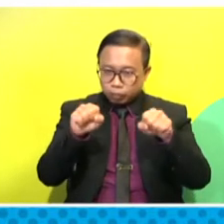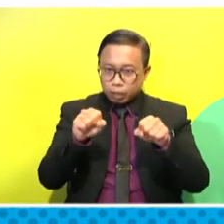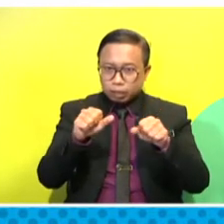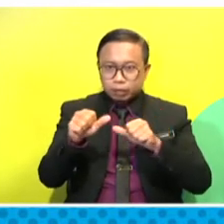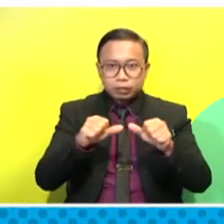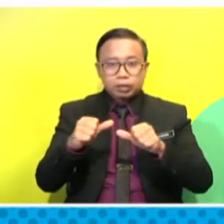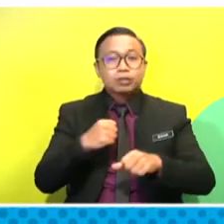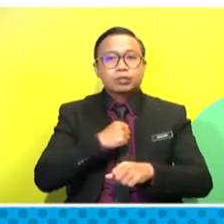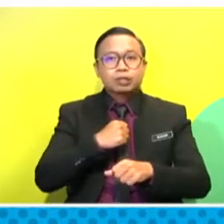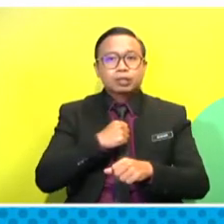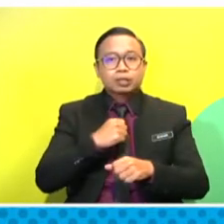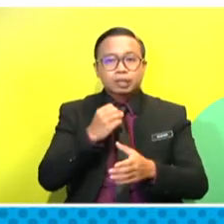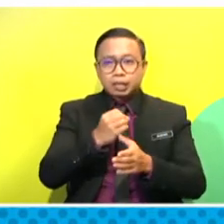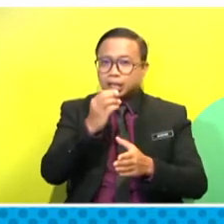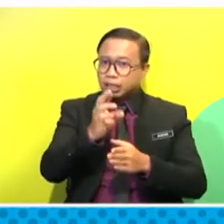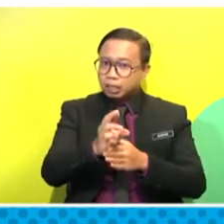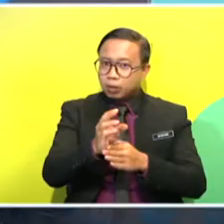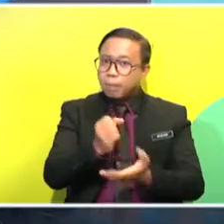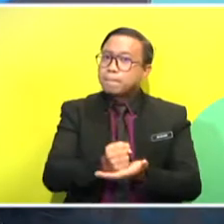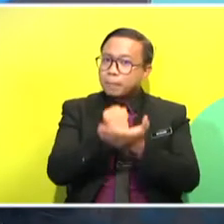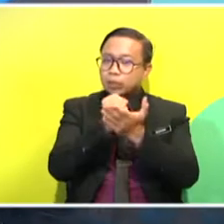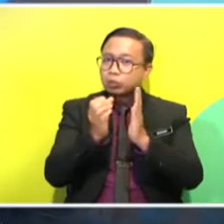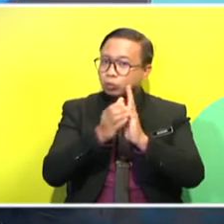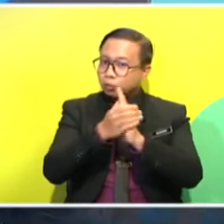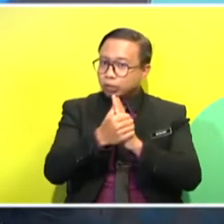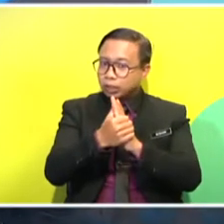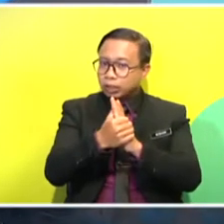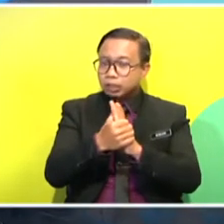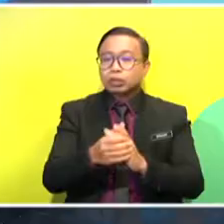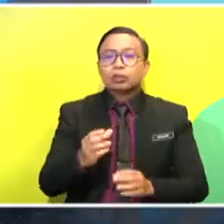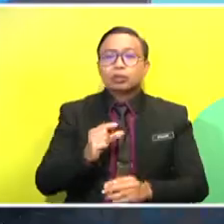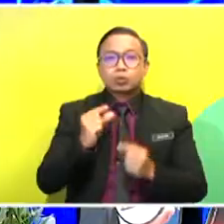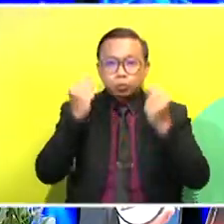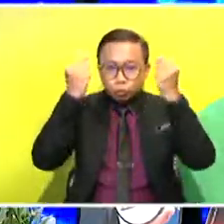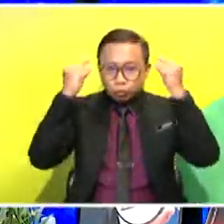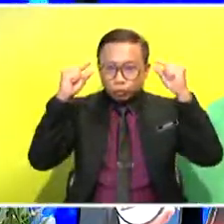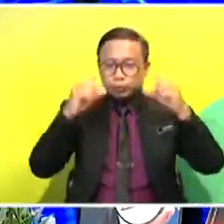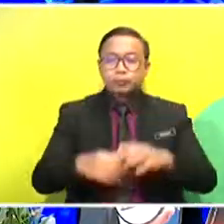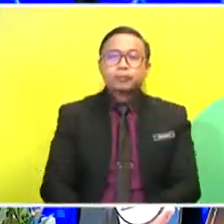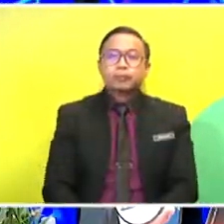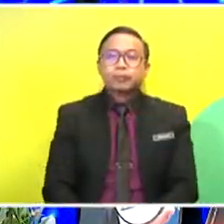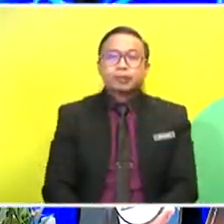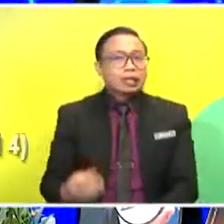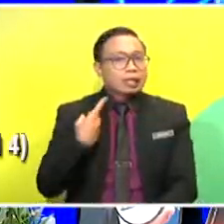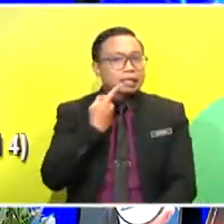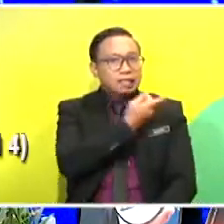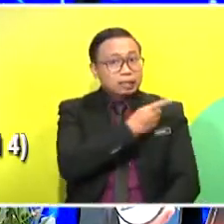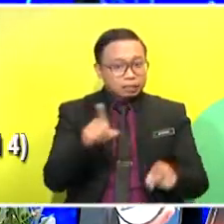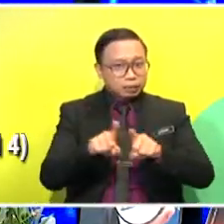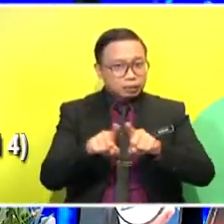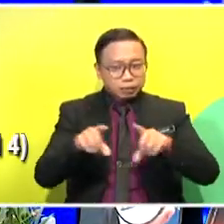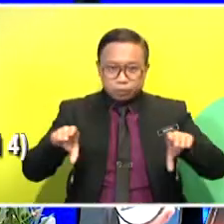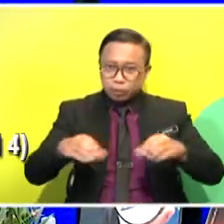sendiri ataupun dibantu oleh guru. Baiklah, wah, nampaknya kita akan sama-sama lakukan